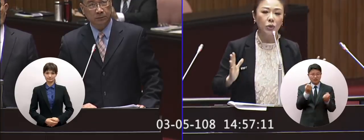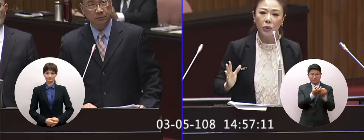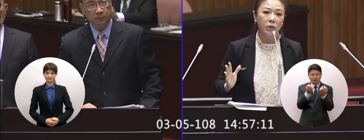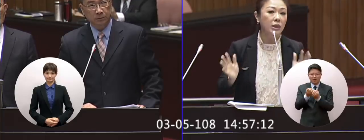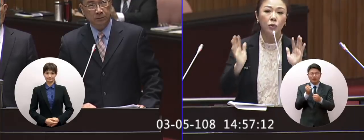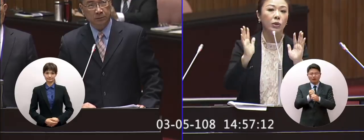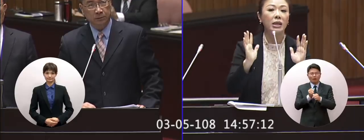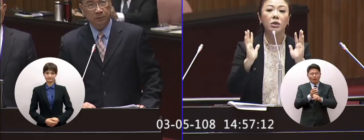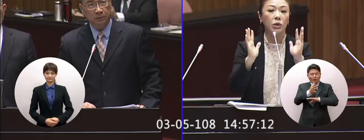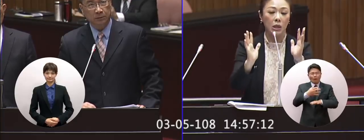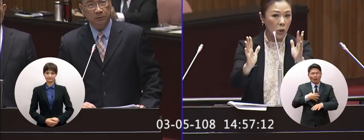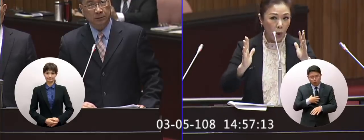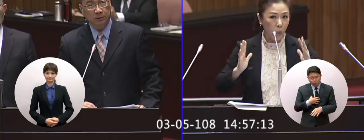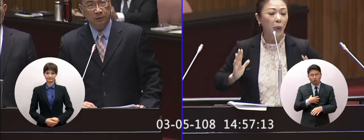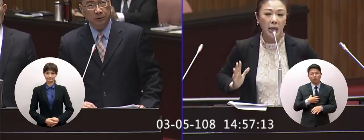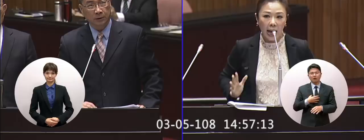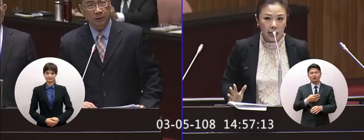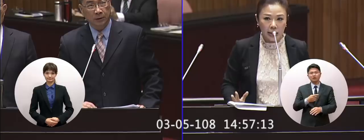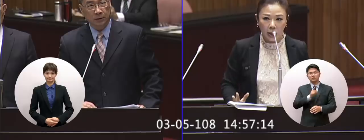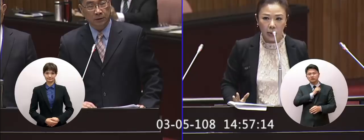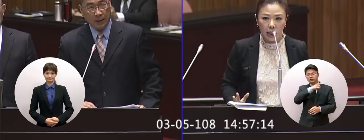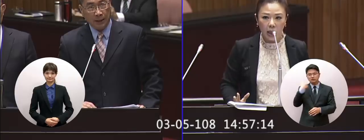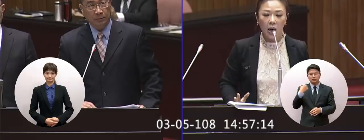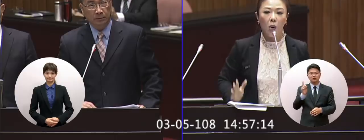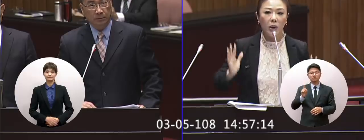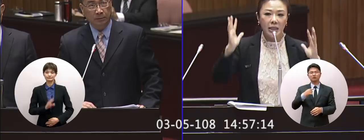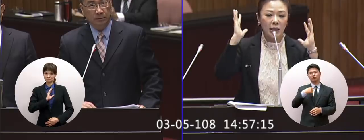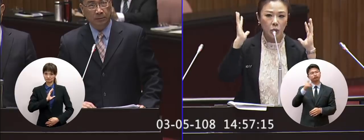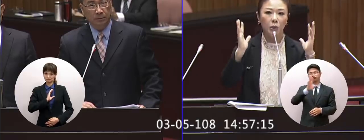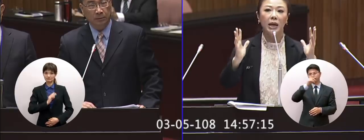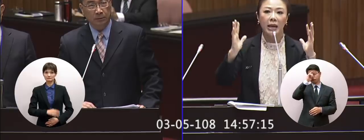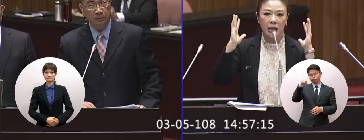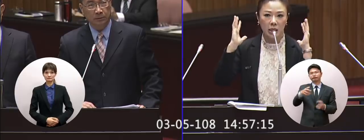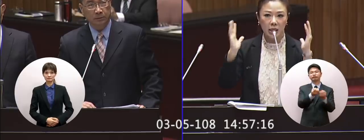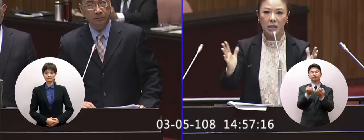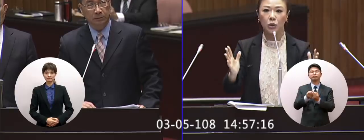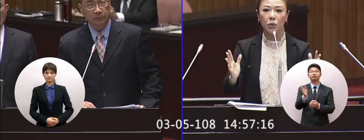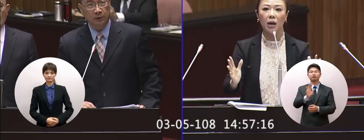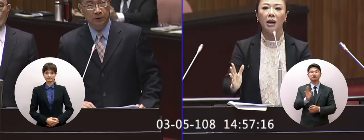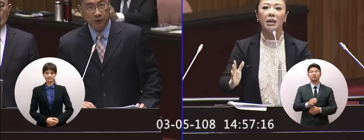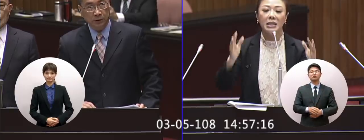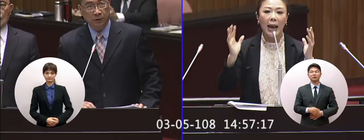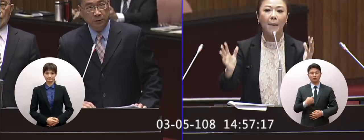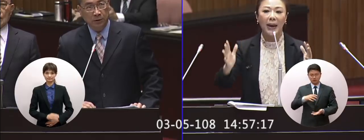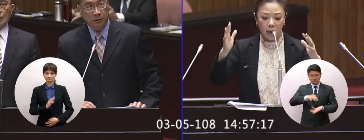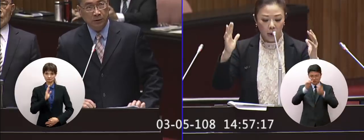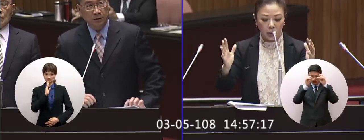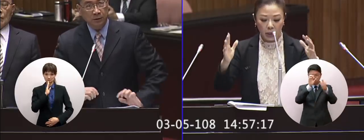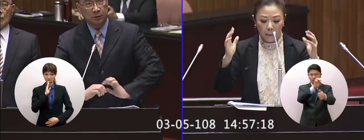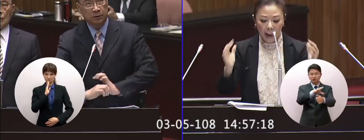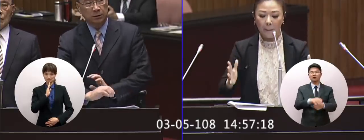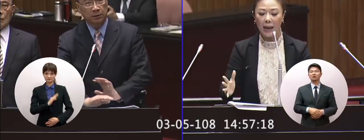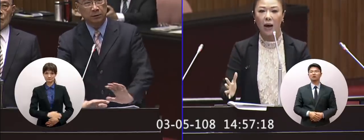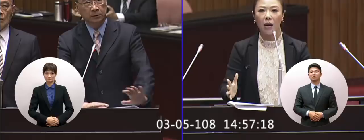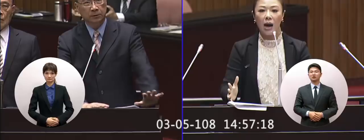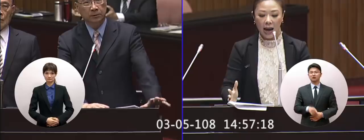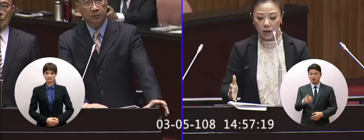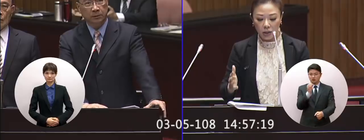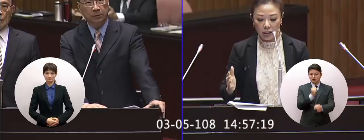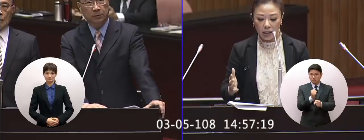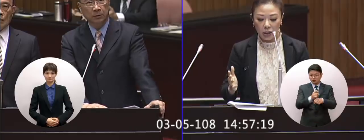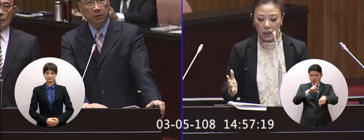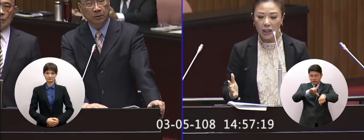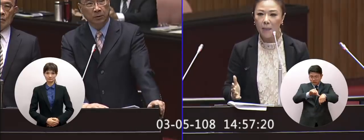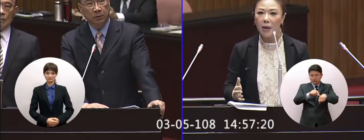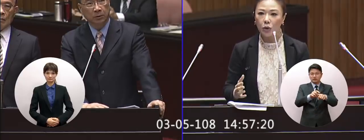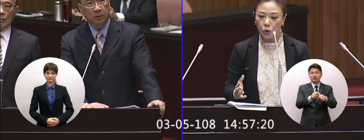况、身体发生状况，这我相信都是你我不愿意看到的。 当然， 我现在除了跟你提醒说， 是 拆班的工时、班表，还